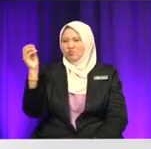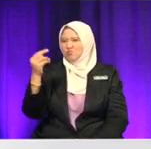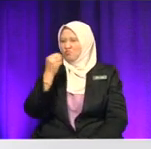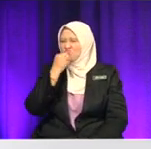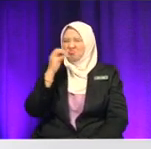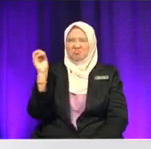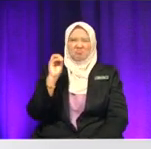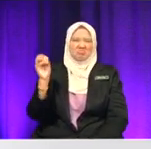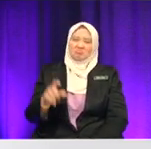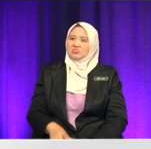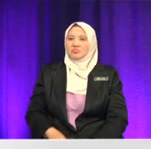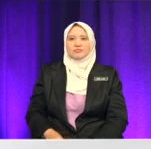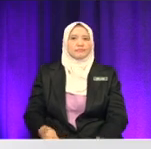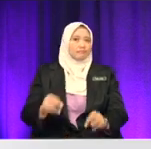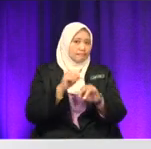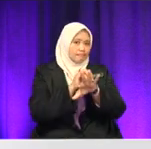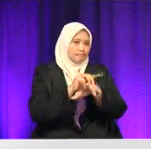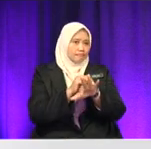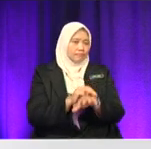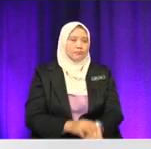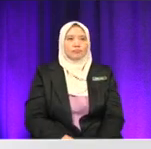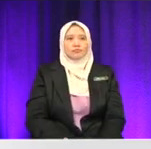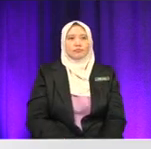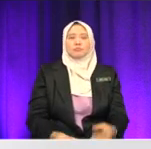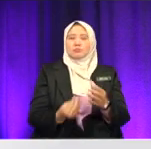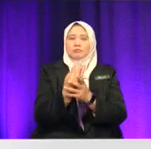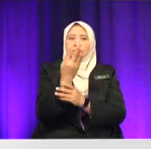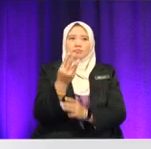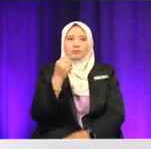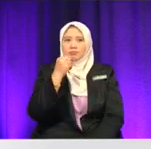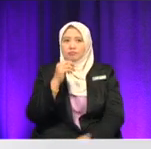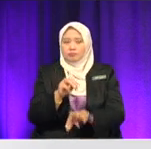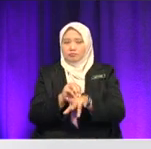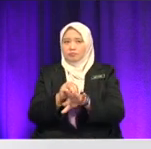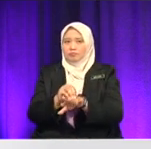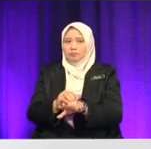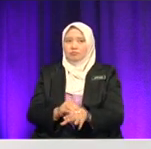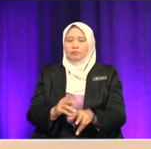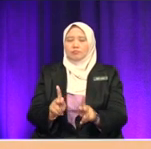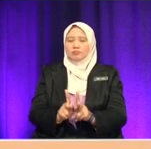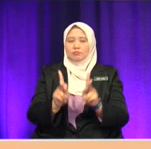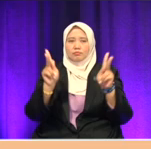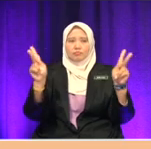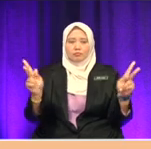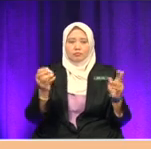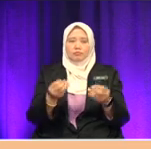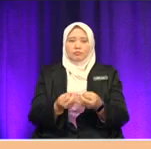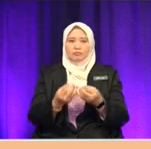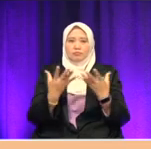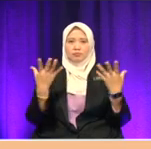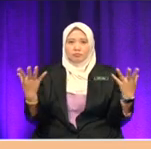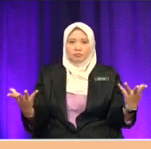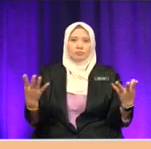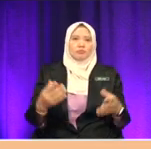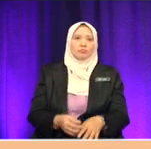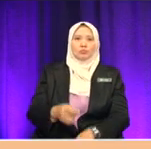lakukan di sini? Okay, kesimpulannya, pertumbuhan mikroorganisma paling pesat dengan kehadiran nutrien, cikgu. Bagus. Apa maksud paling pesat